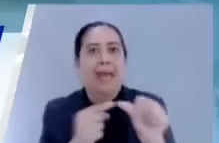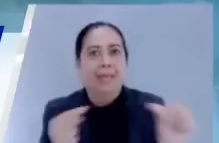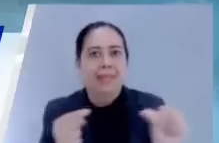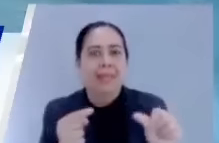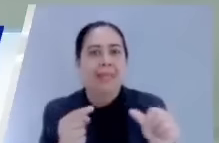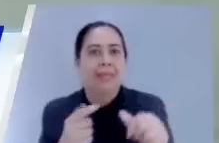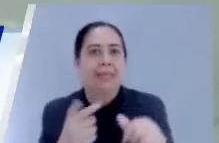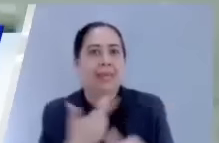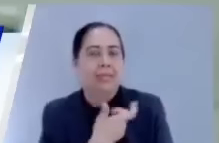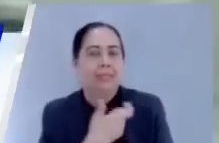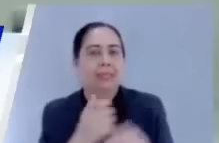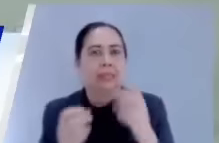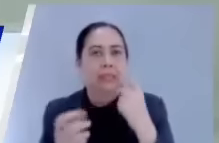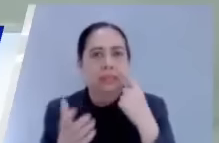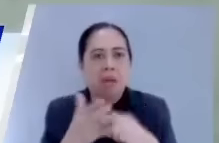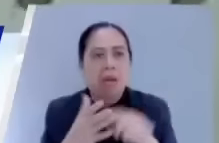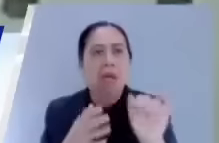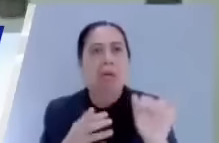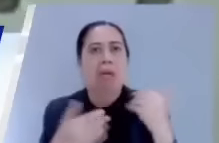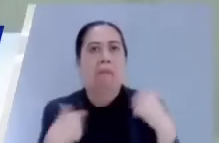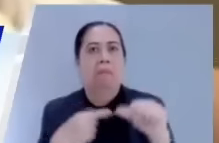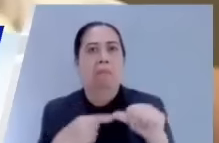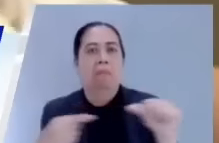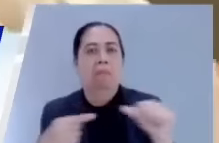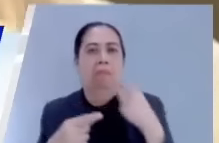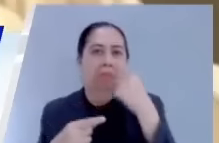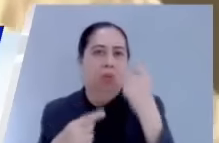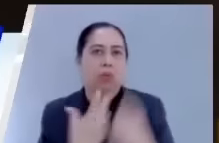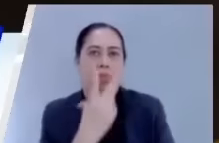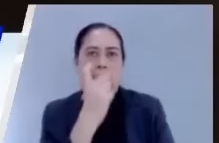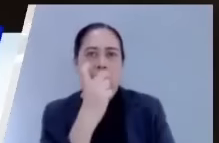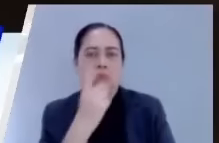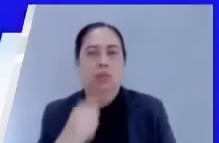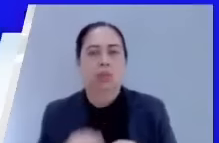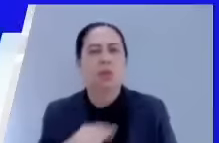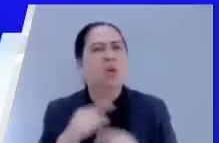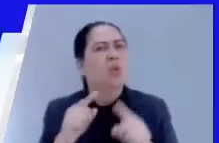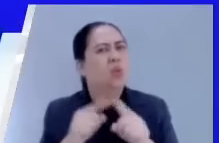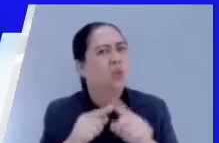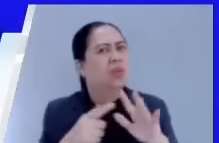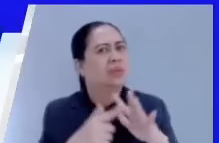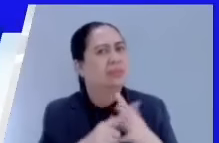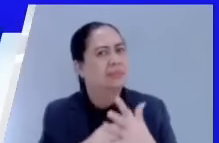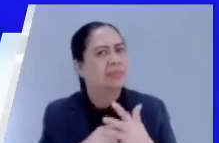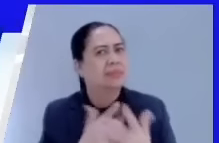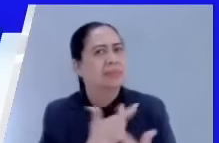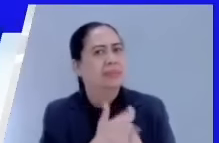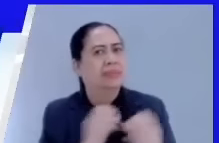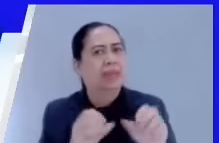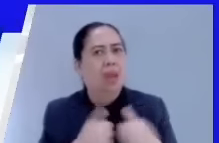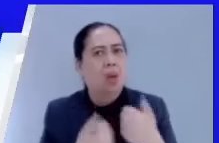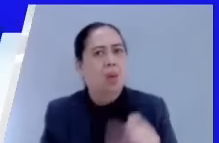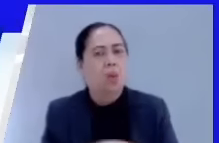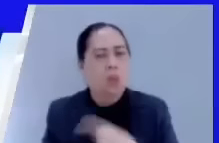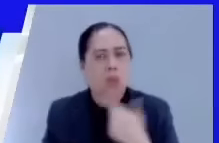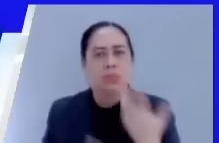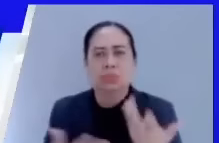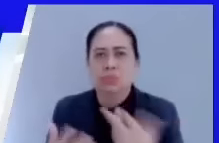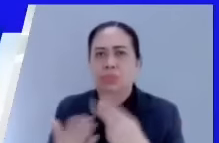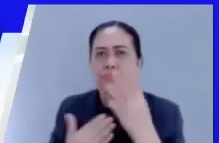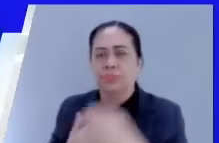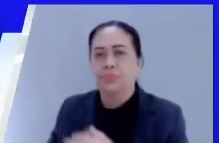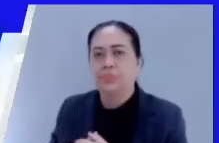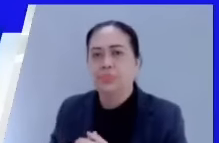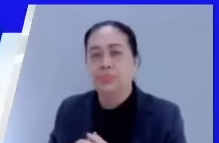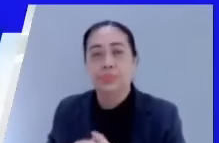na nag-allergy dahil sa bakuna. Kailan po natin sisimulan yung pagbabakuna at gaano pong katagal itong programang ito? Itong programang